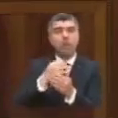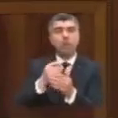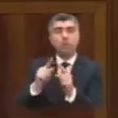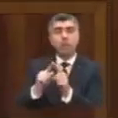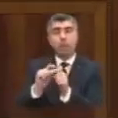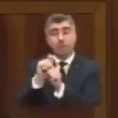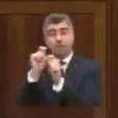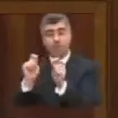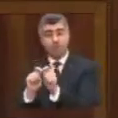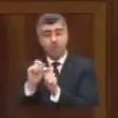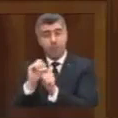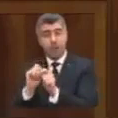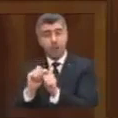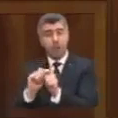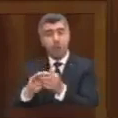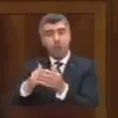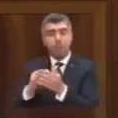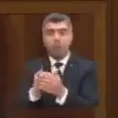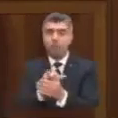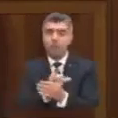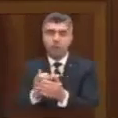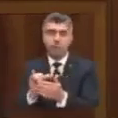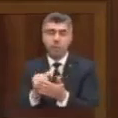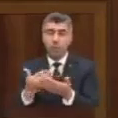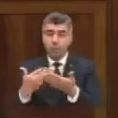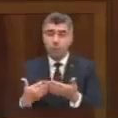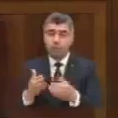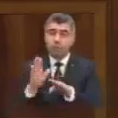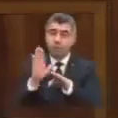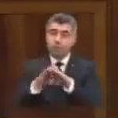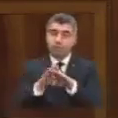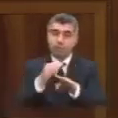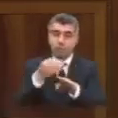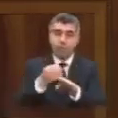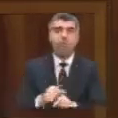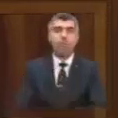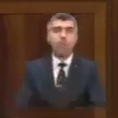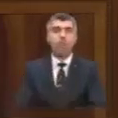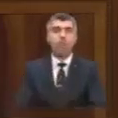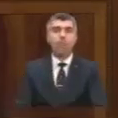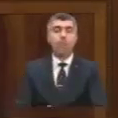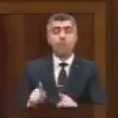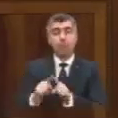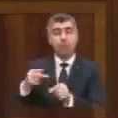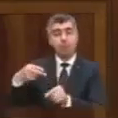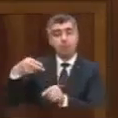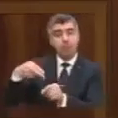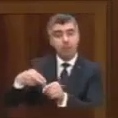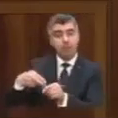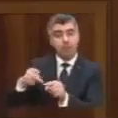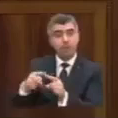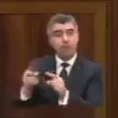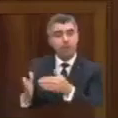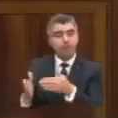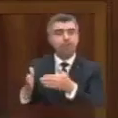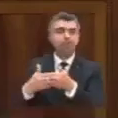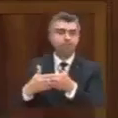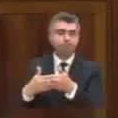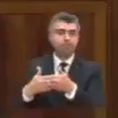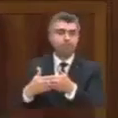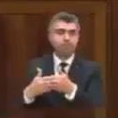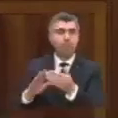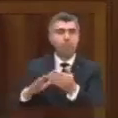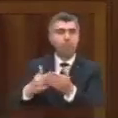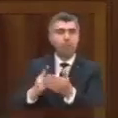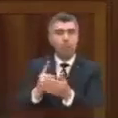التحرير لم يكن كاملا. اليوم كندعوكم الى استكماله، علاش؟ لان هذا القطاع ديال المحروقات مغلق شبه احتكاري،